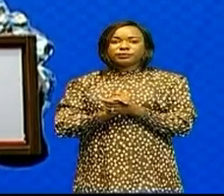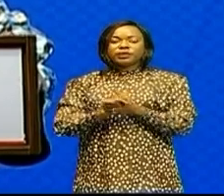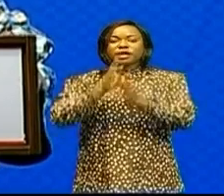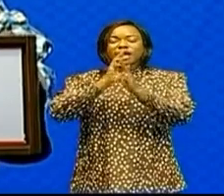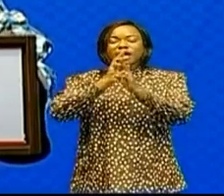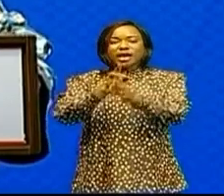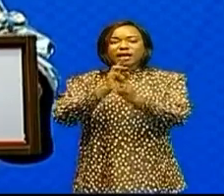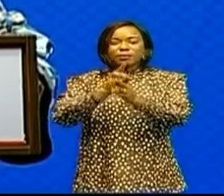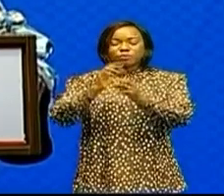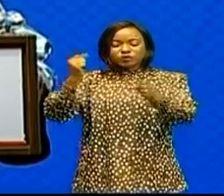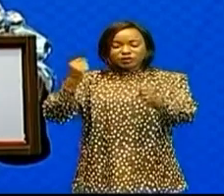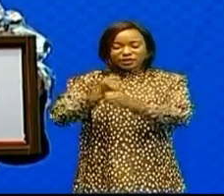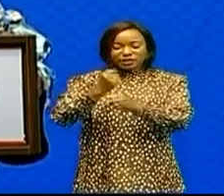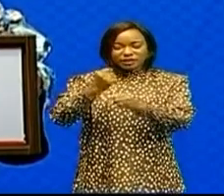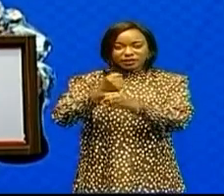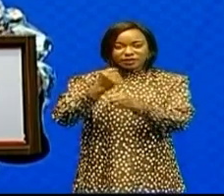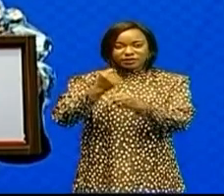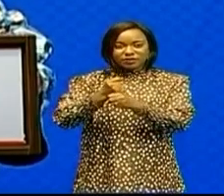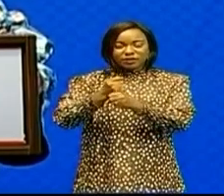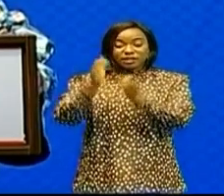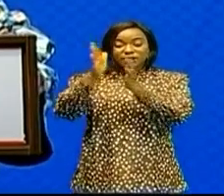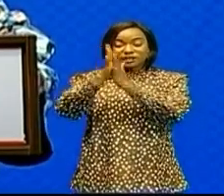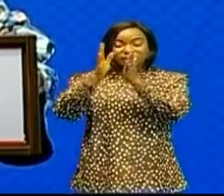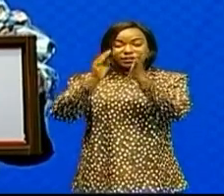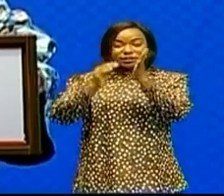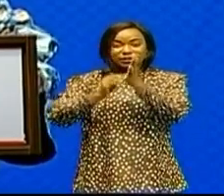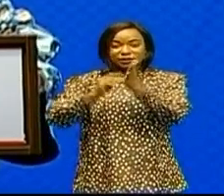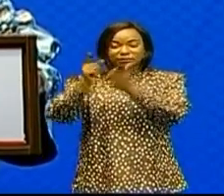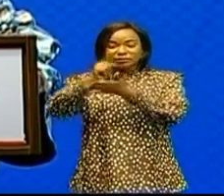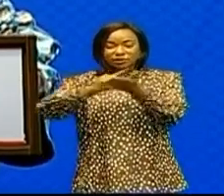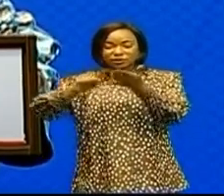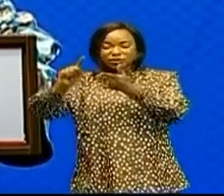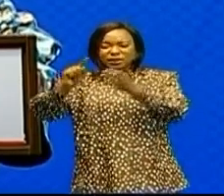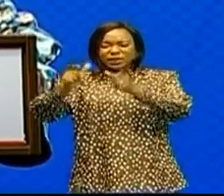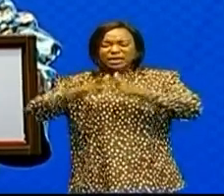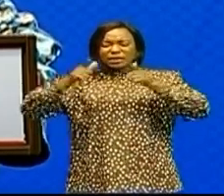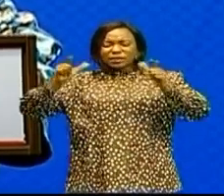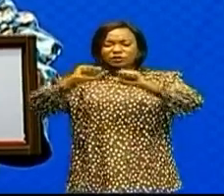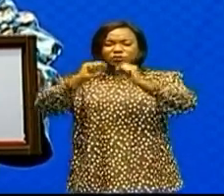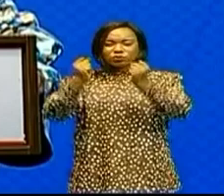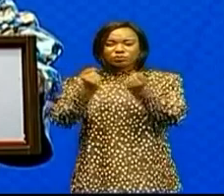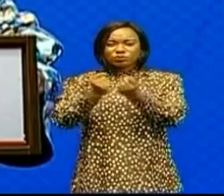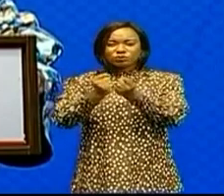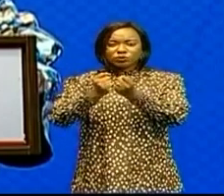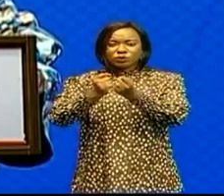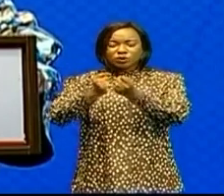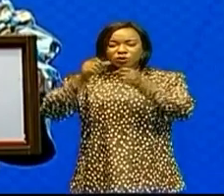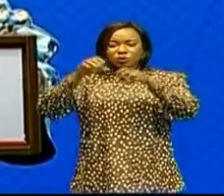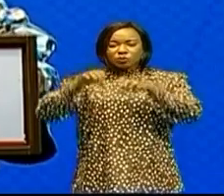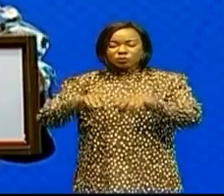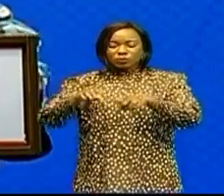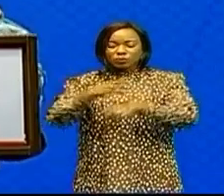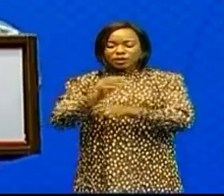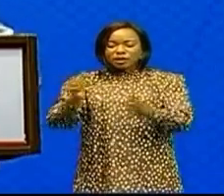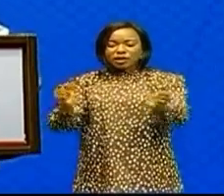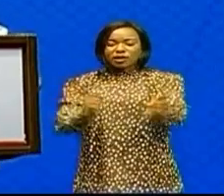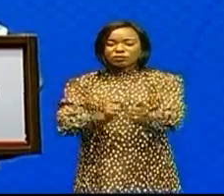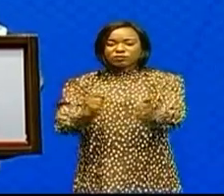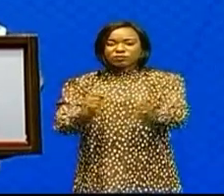Rapport des travaux de la 10e session de la Grande Commission mixte RDC Angola.